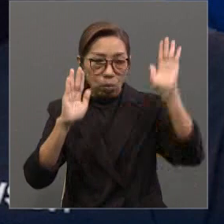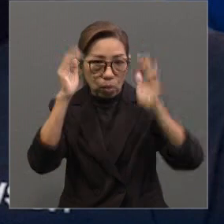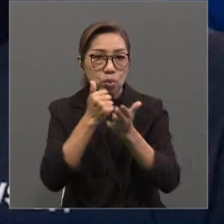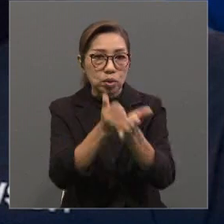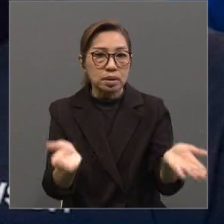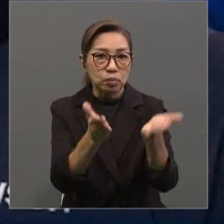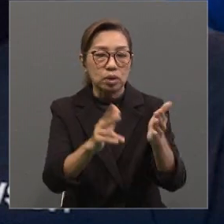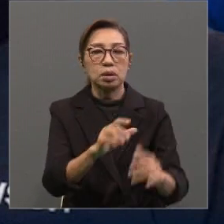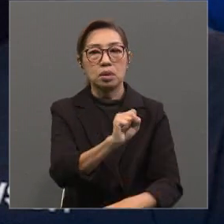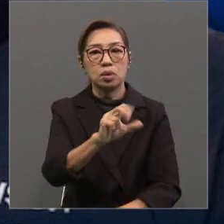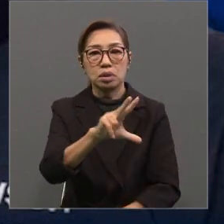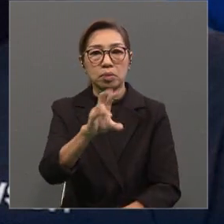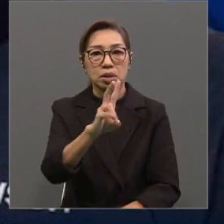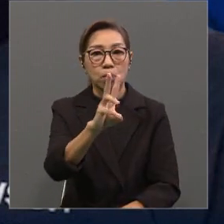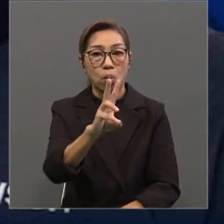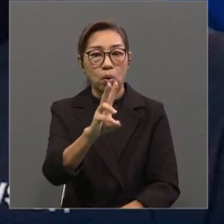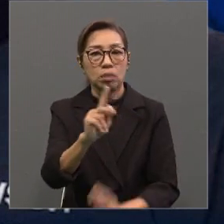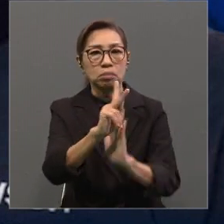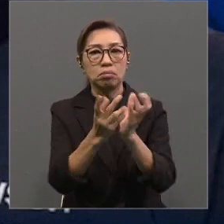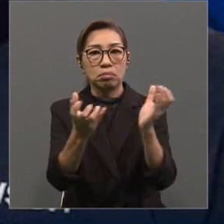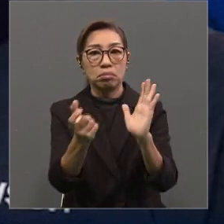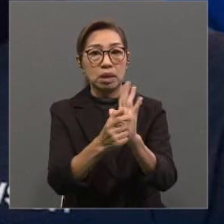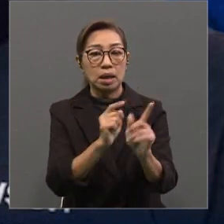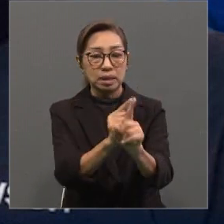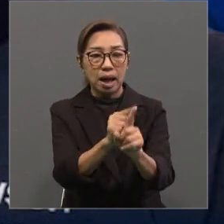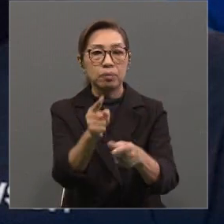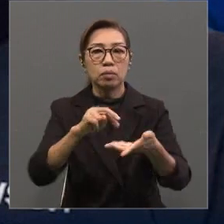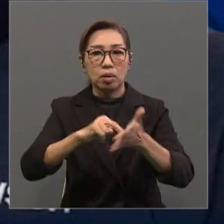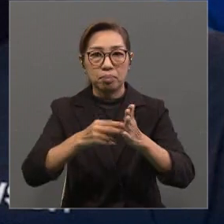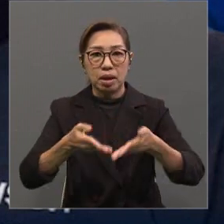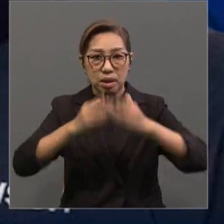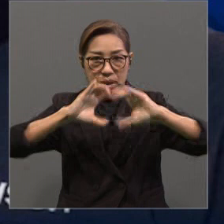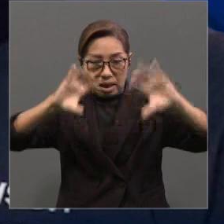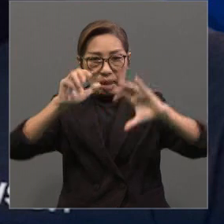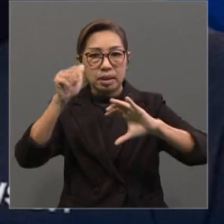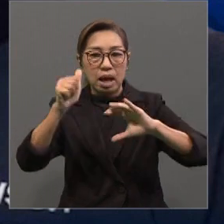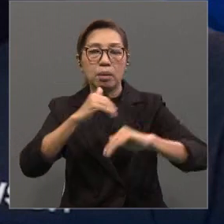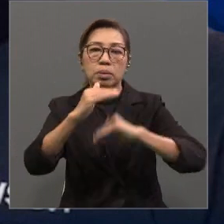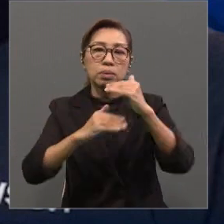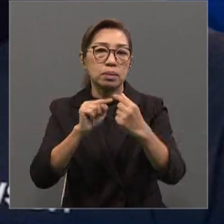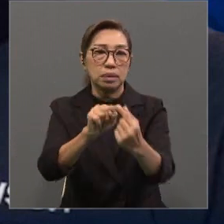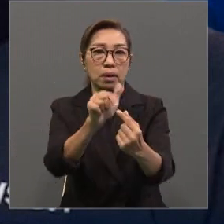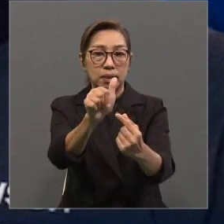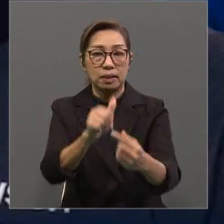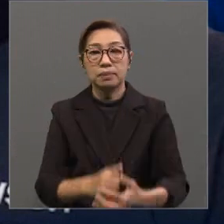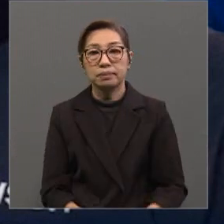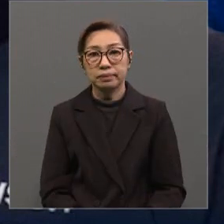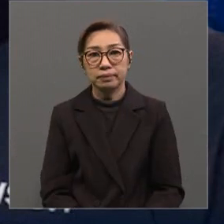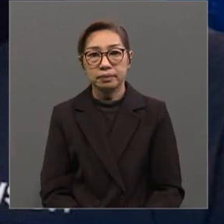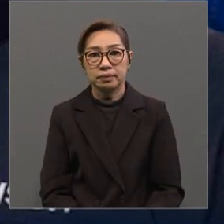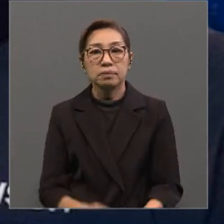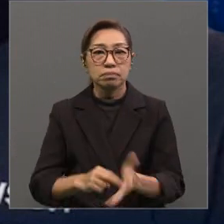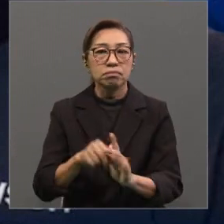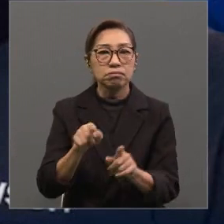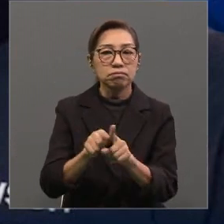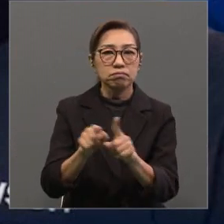376เสียงตามรัฐธรรมนูญก็สามารถที่จะจัดตั้งรัฐบาลให้ประเทศเนี่ยเดินหน้าต่อไปได้นะคะโดยที่ไม่เอาการเข้า